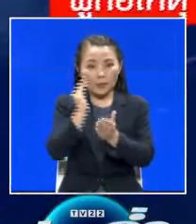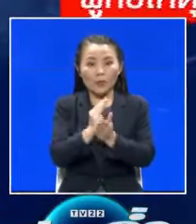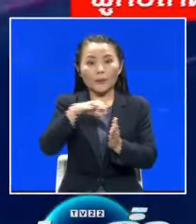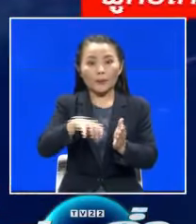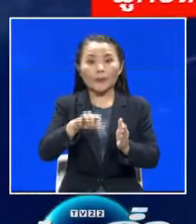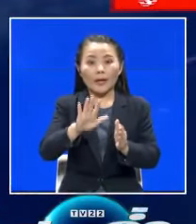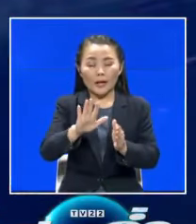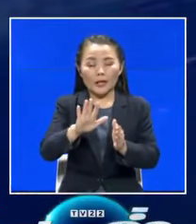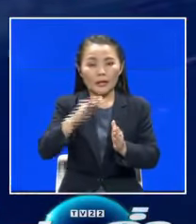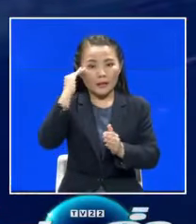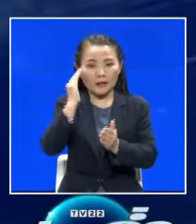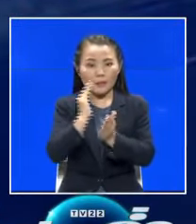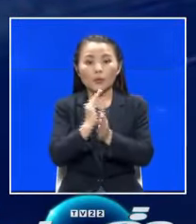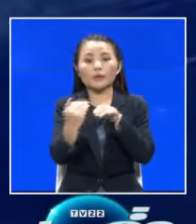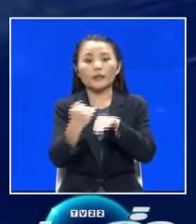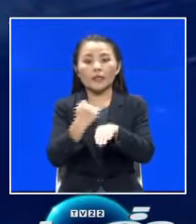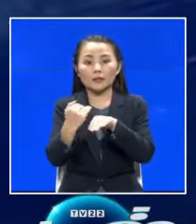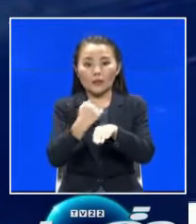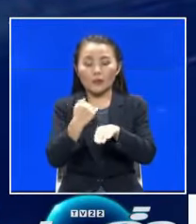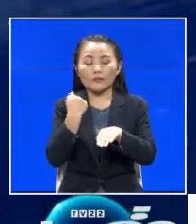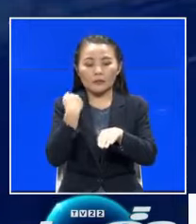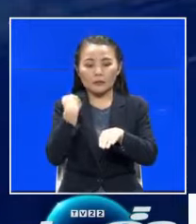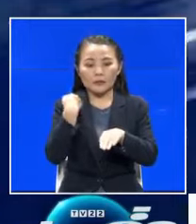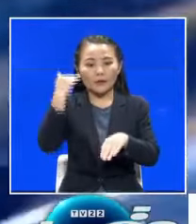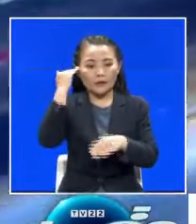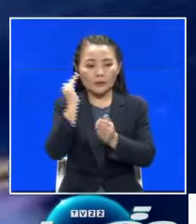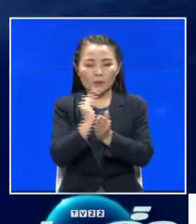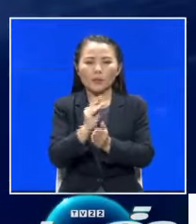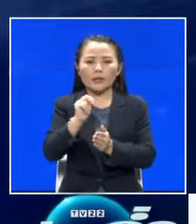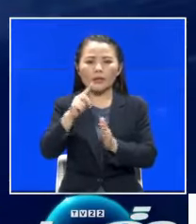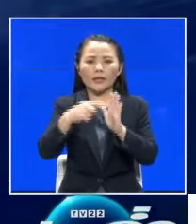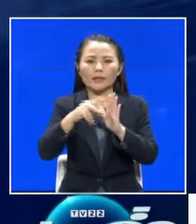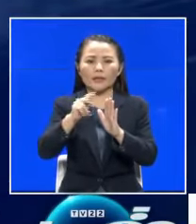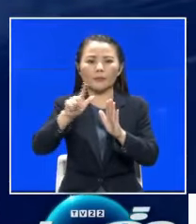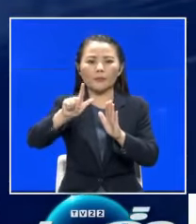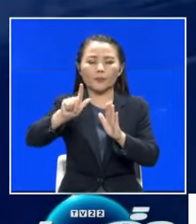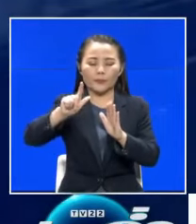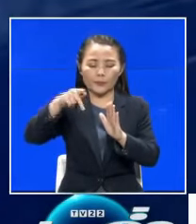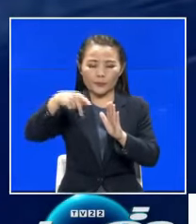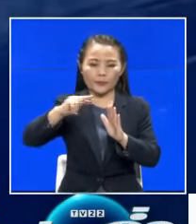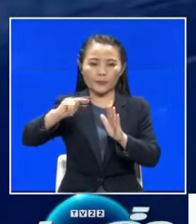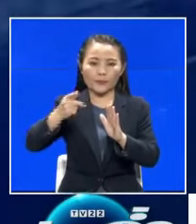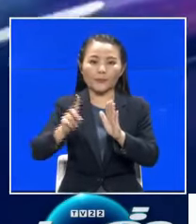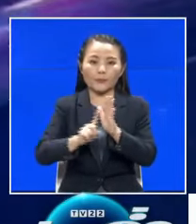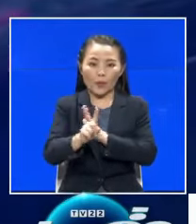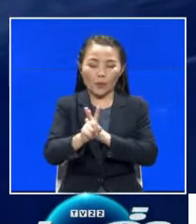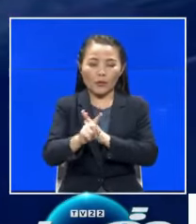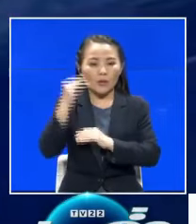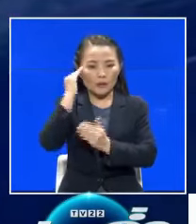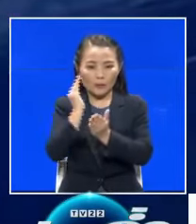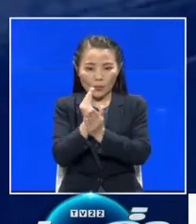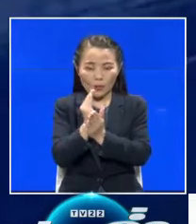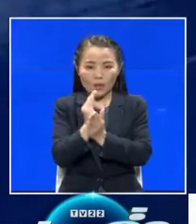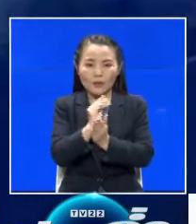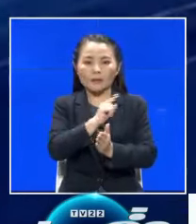องบังคับการตำรวจจราจรแล้วก็จ่าสิบตำรวจณัฐพงษ์แก่นนาคำผบ.หมู่งานตรวจพิสูจน์ผู้ขับขี่และเ